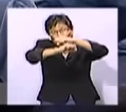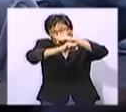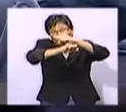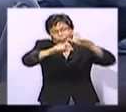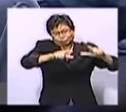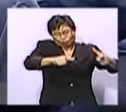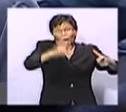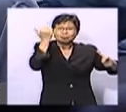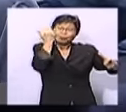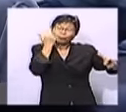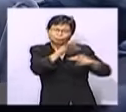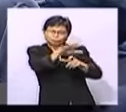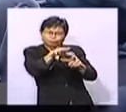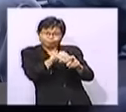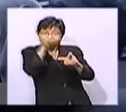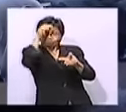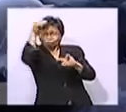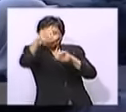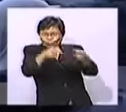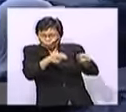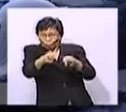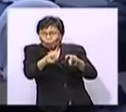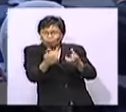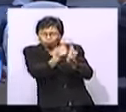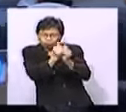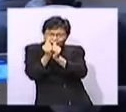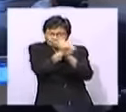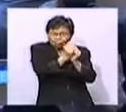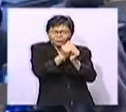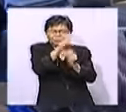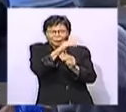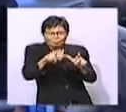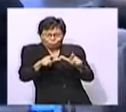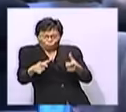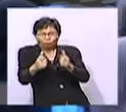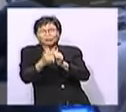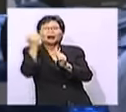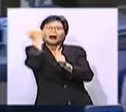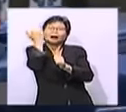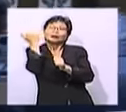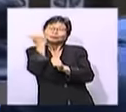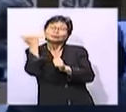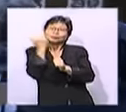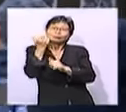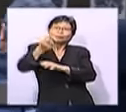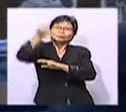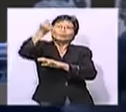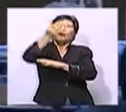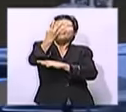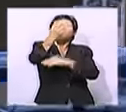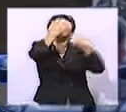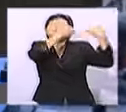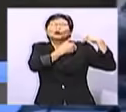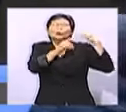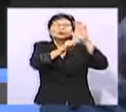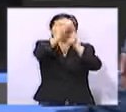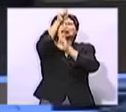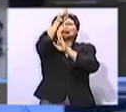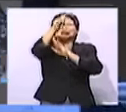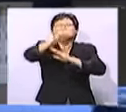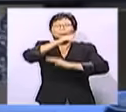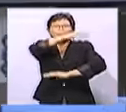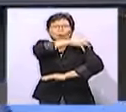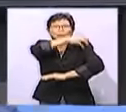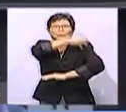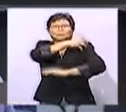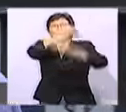badan kehakiman melibatkan konsep pengurusan bersama dan berkumpulan dengan hakim-hakim yang memegang empat jawatan tertinggi diberi